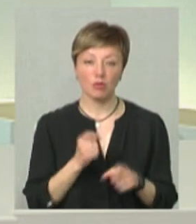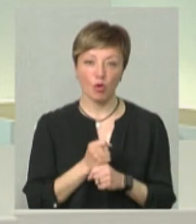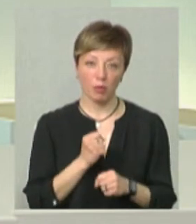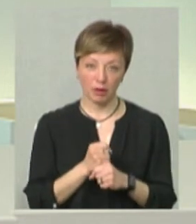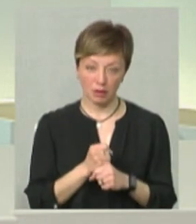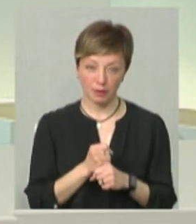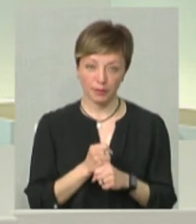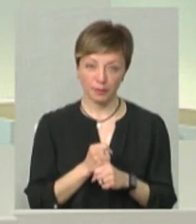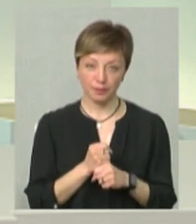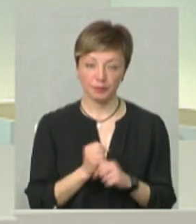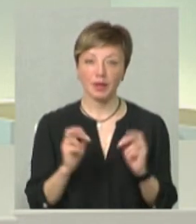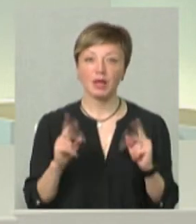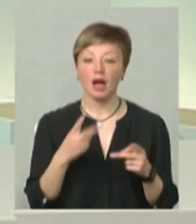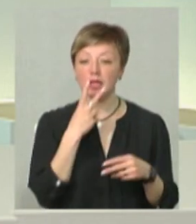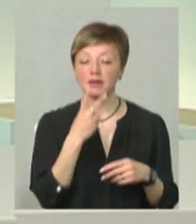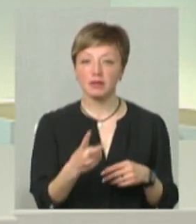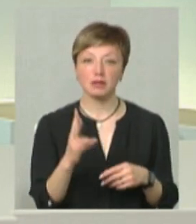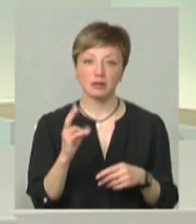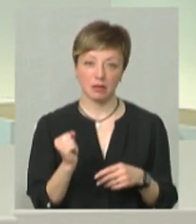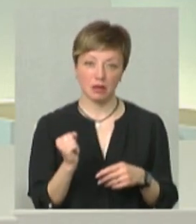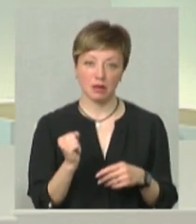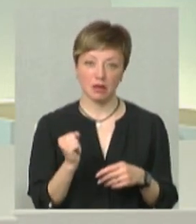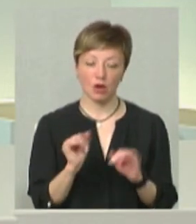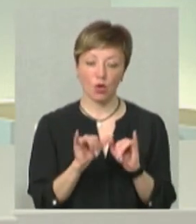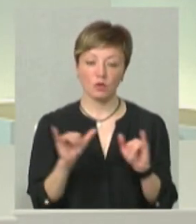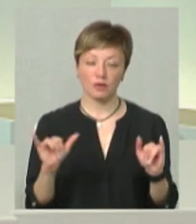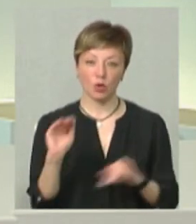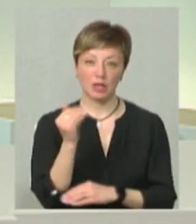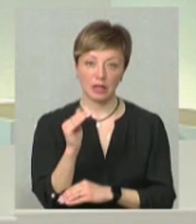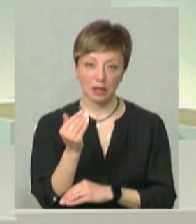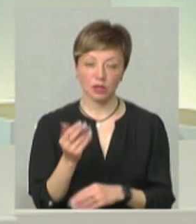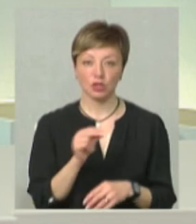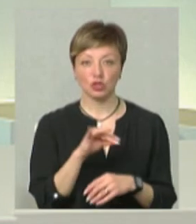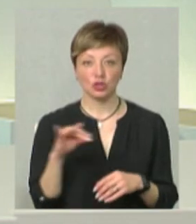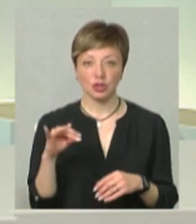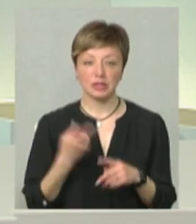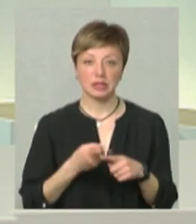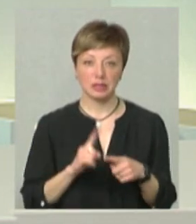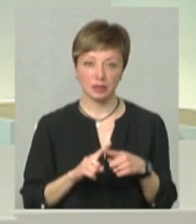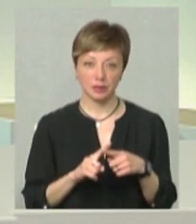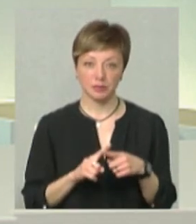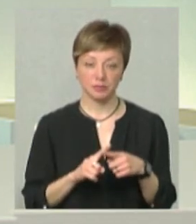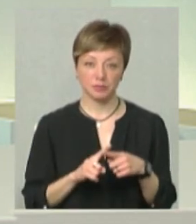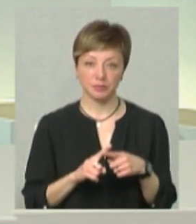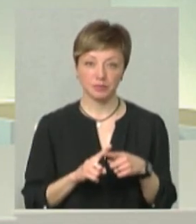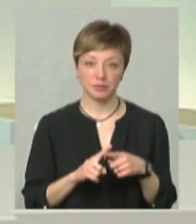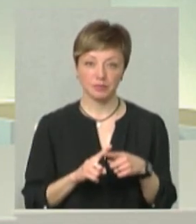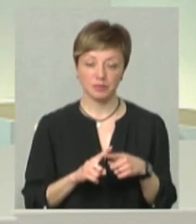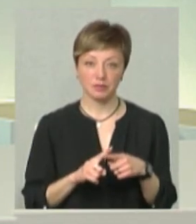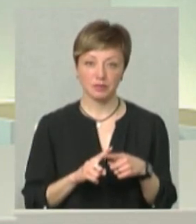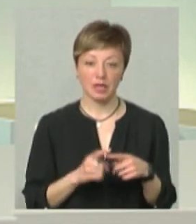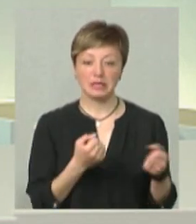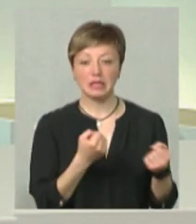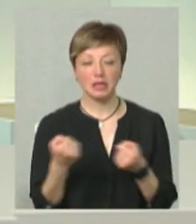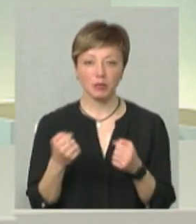робити, як дивитися на розвиток дитини, чи це якби затримка